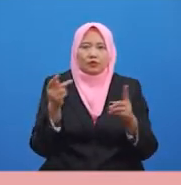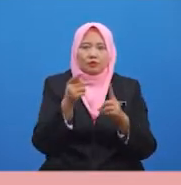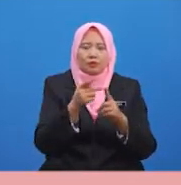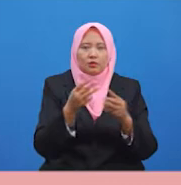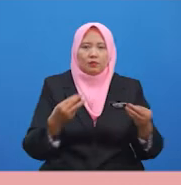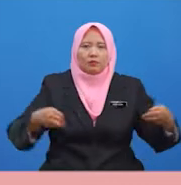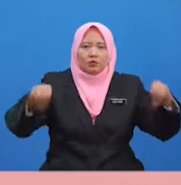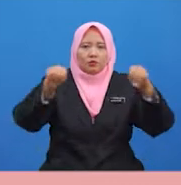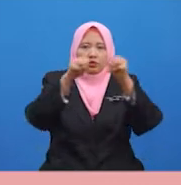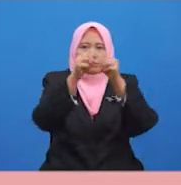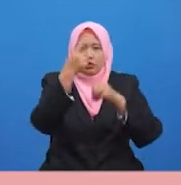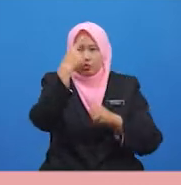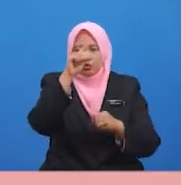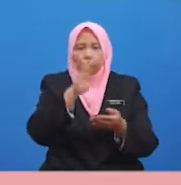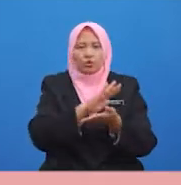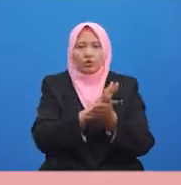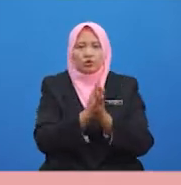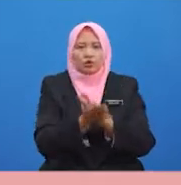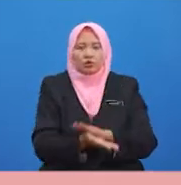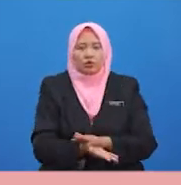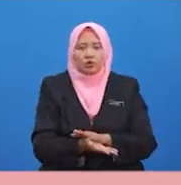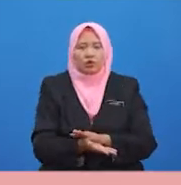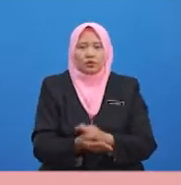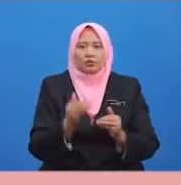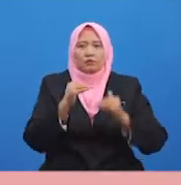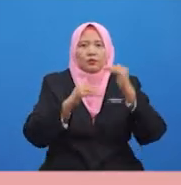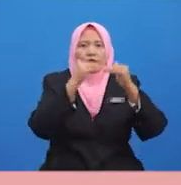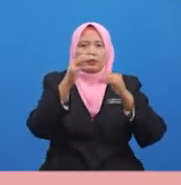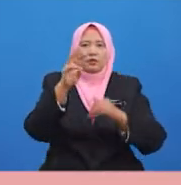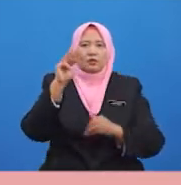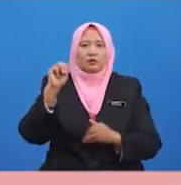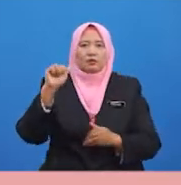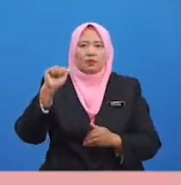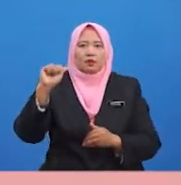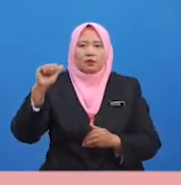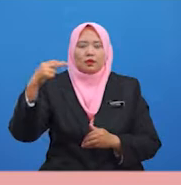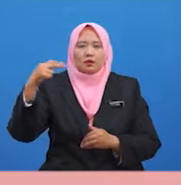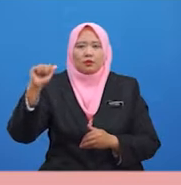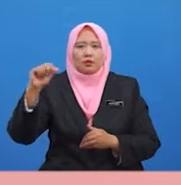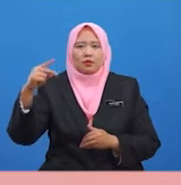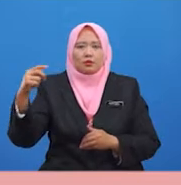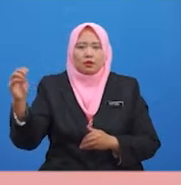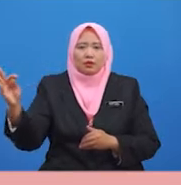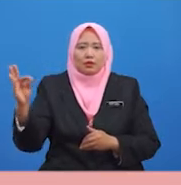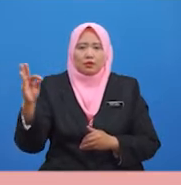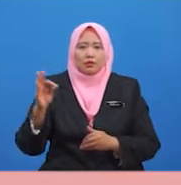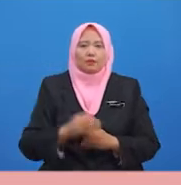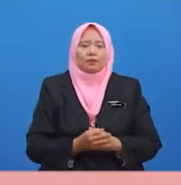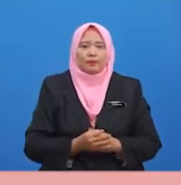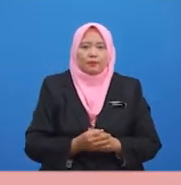untuk dijadikan tapak pembinaan Ma'had Tahfiz. Soalan kedua. Pak